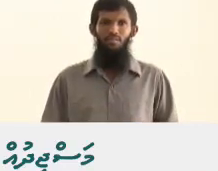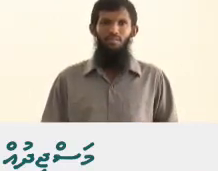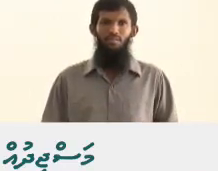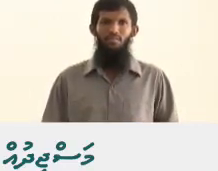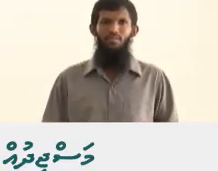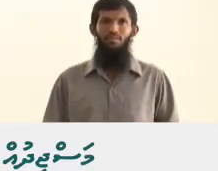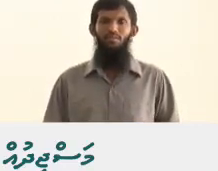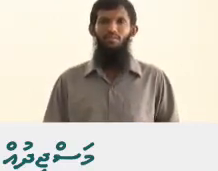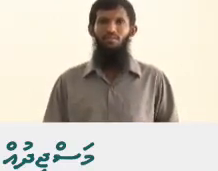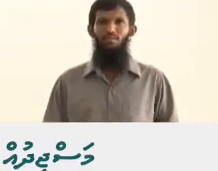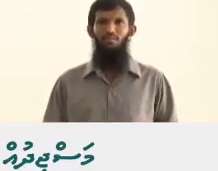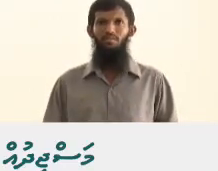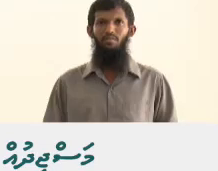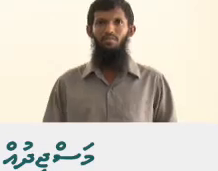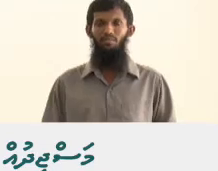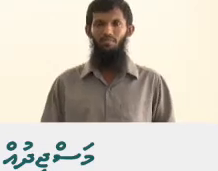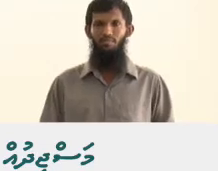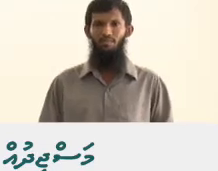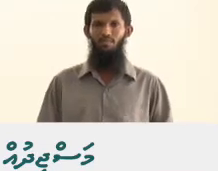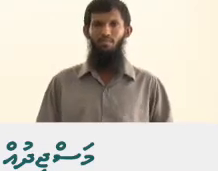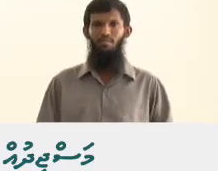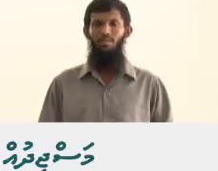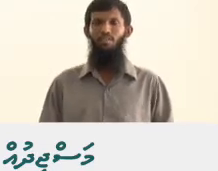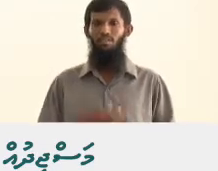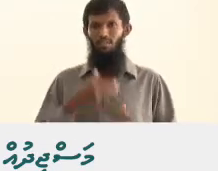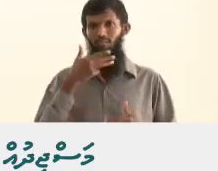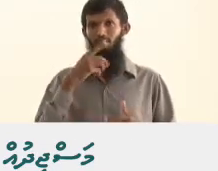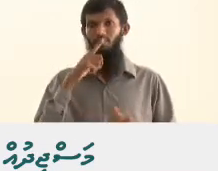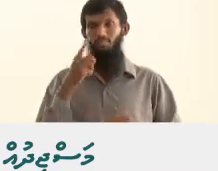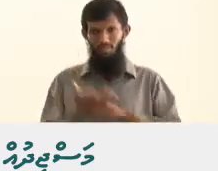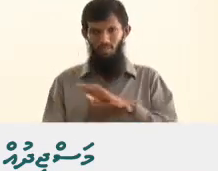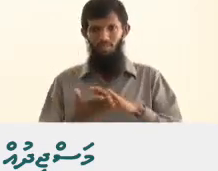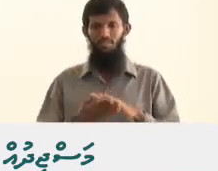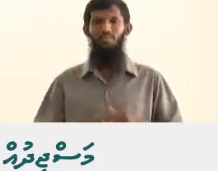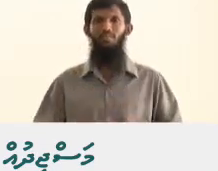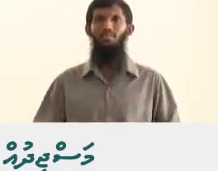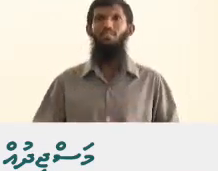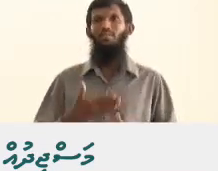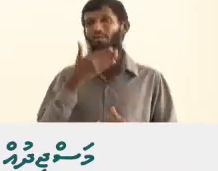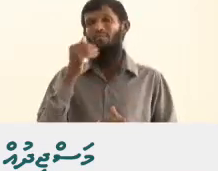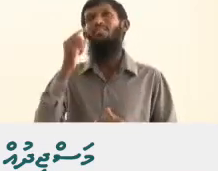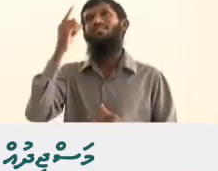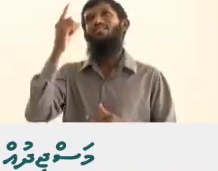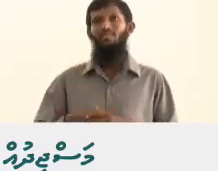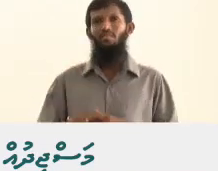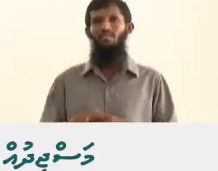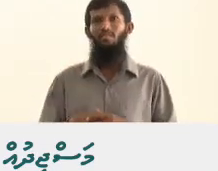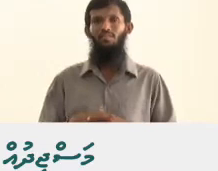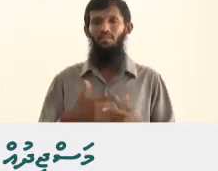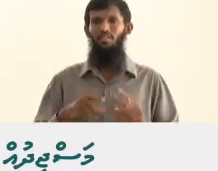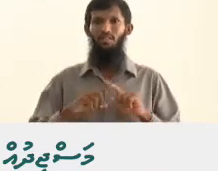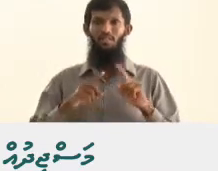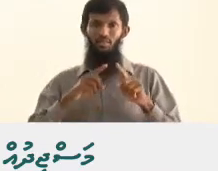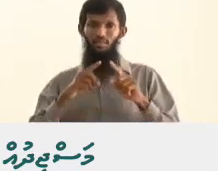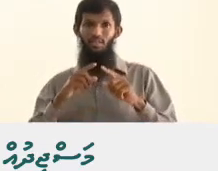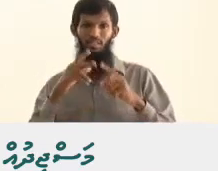wa min sayyi'il asqam manai ehaddawa bodu kurevi ibaila